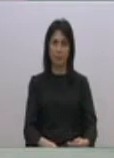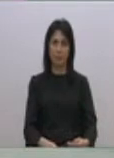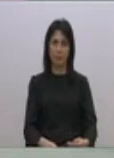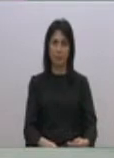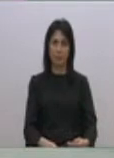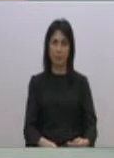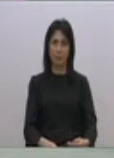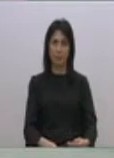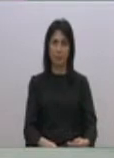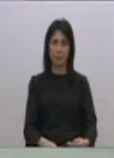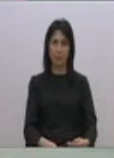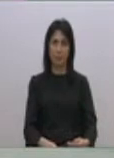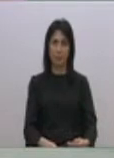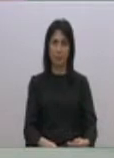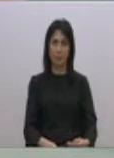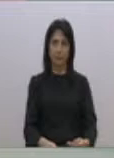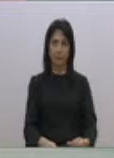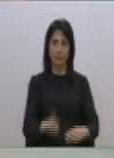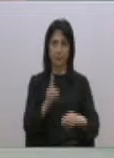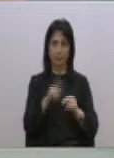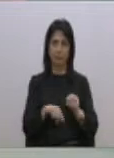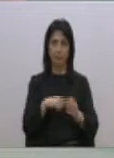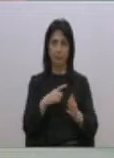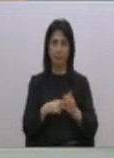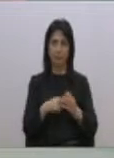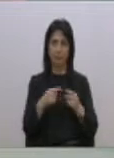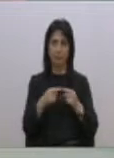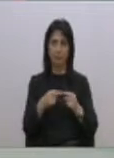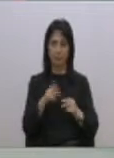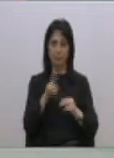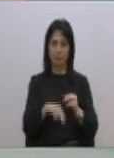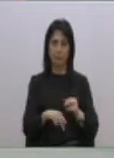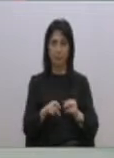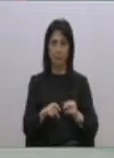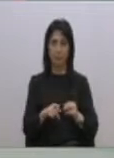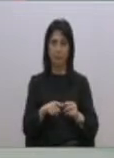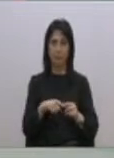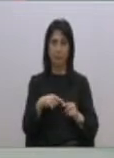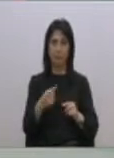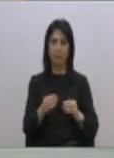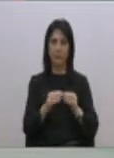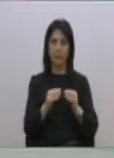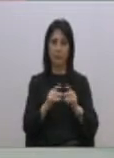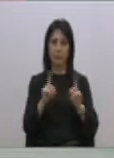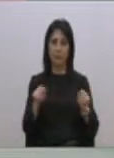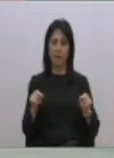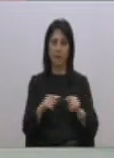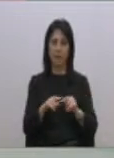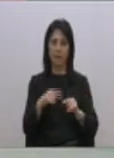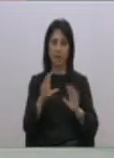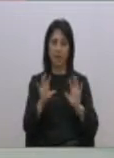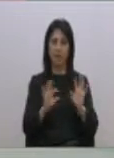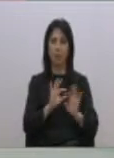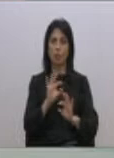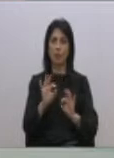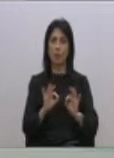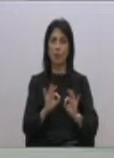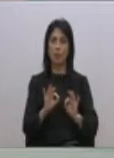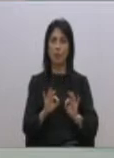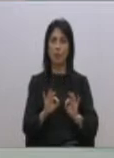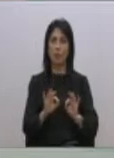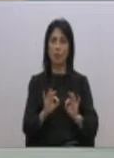Casa gândea, și cât cum am uit sura, dar zuste de bici, am uit sura, dar și am de canon proiect de gada de